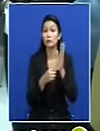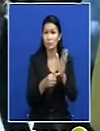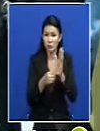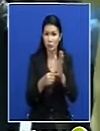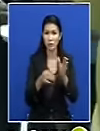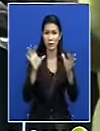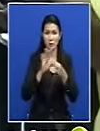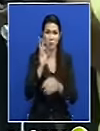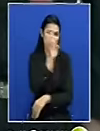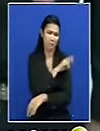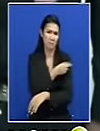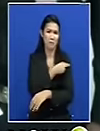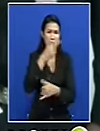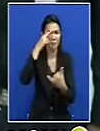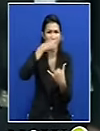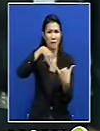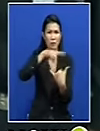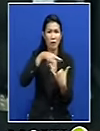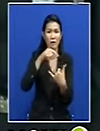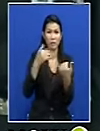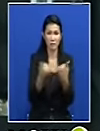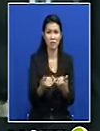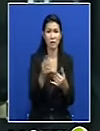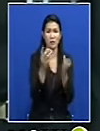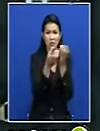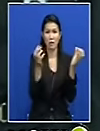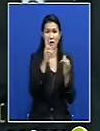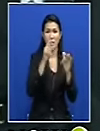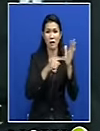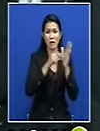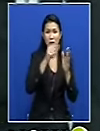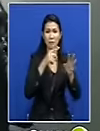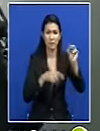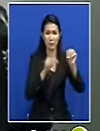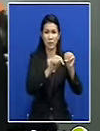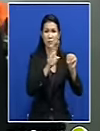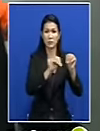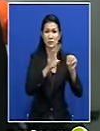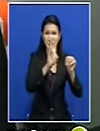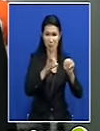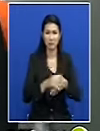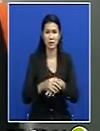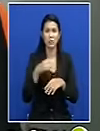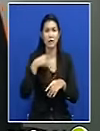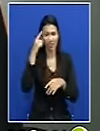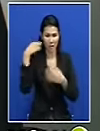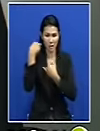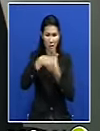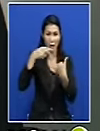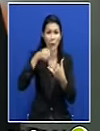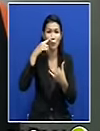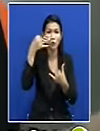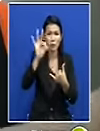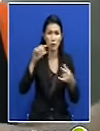ธิ์ด้านการรักษาพยาบาลตัวของร่างรัฐธรรมนูญมาตรา47กำหนดเอาไว้ว่าให้รักษาพยาบาลฟรีเฉพาะ